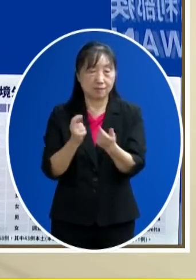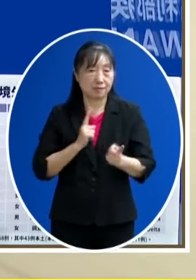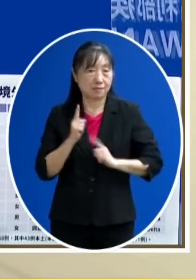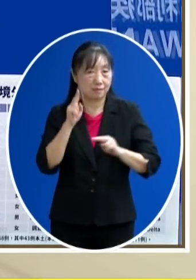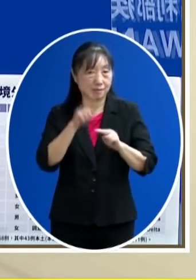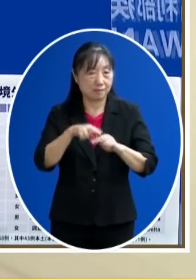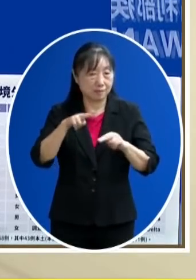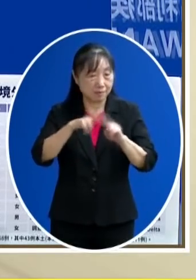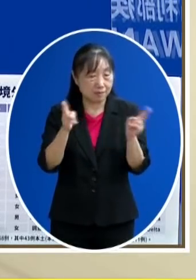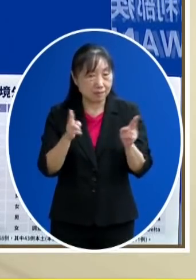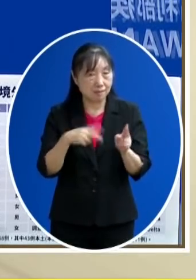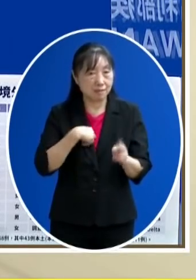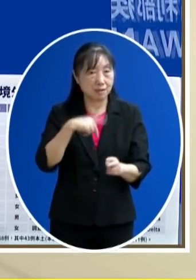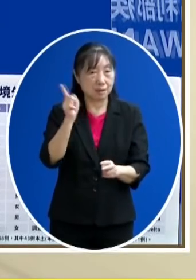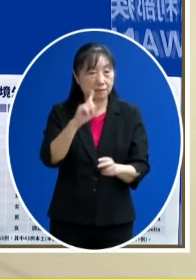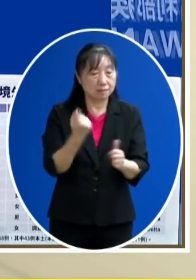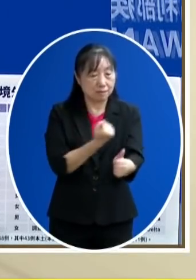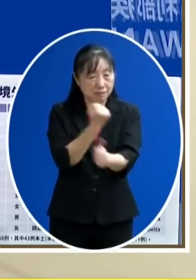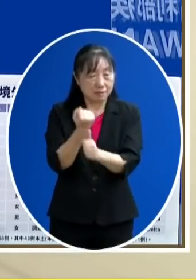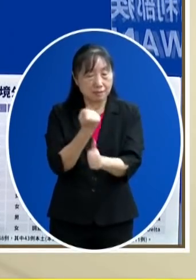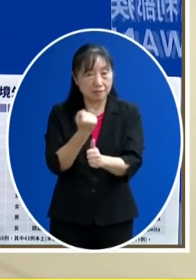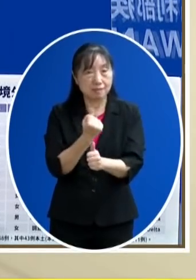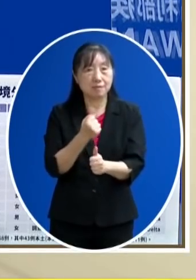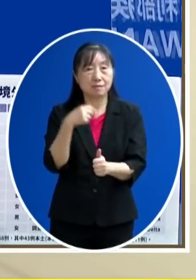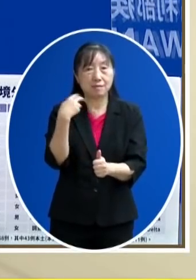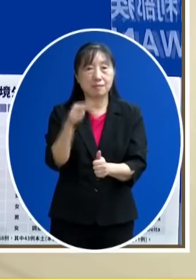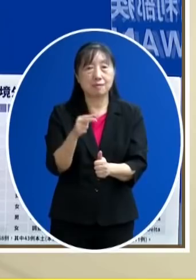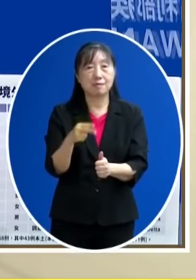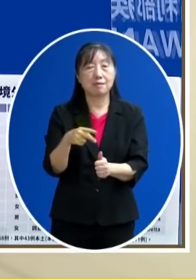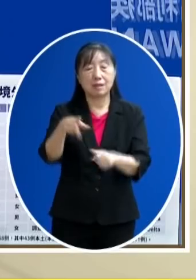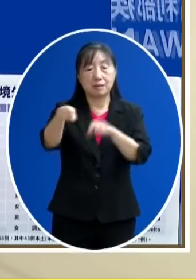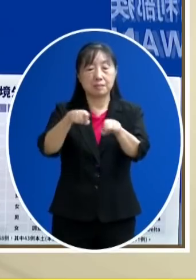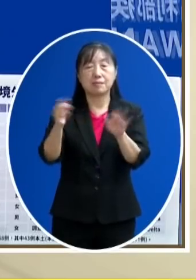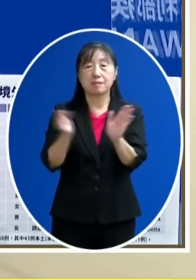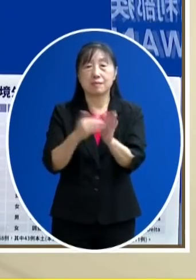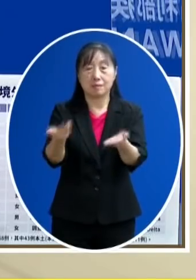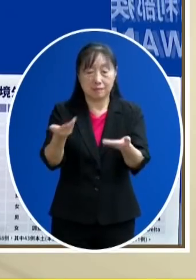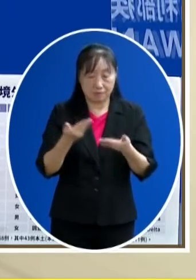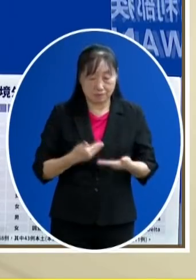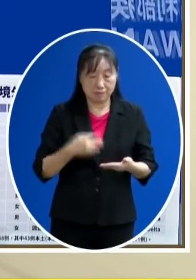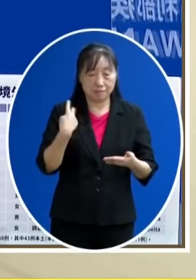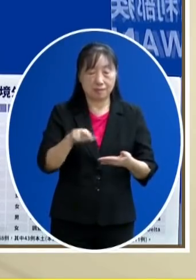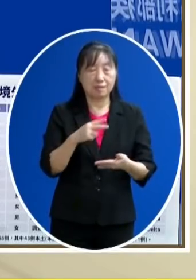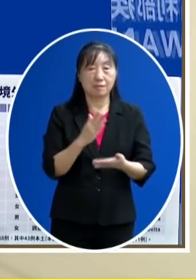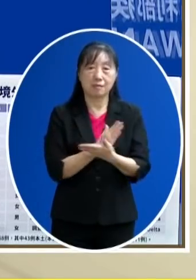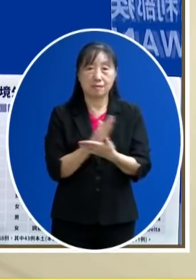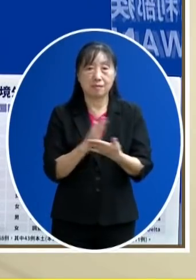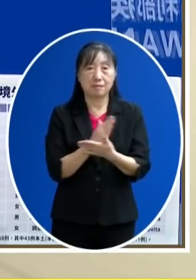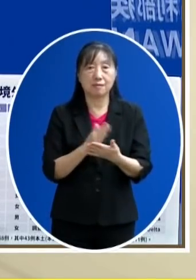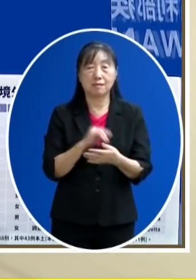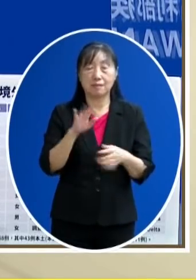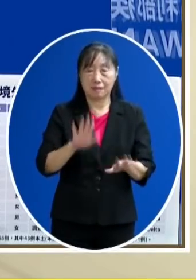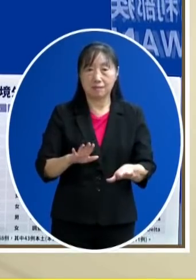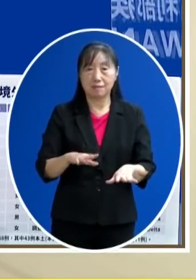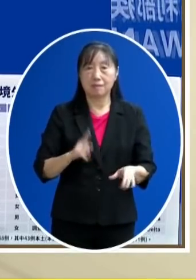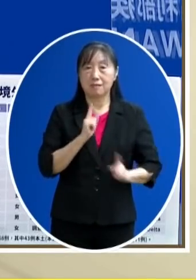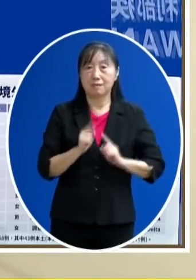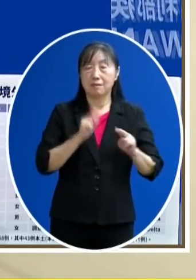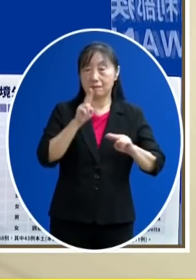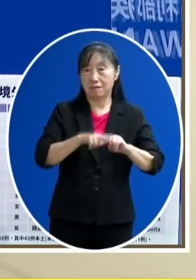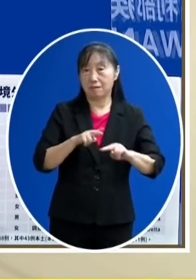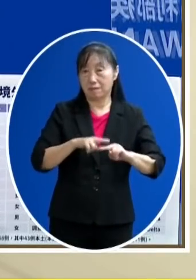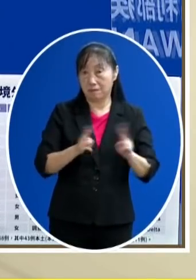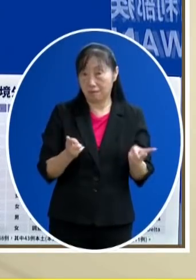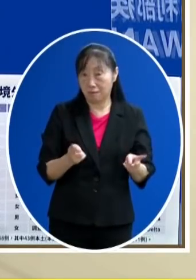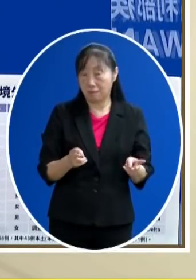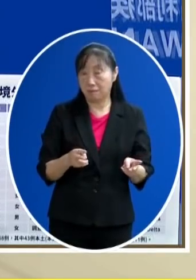放的防疫管理措施后，再来提报到指挥中心之后再来讨论。那目前就这个开放自由座但是禁止站立这个部